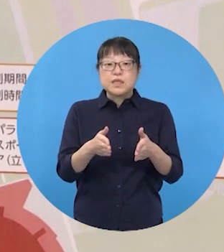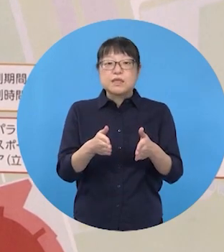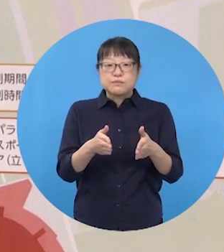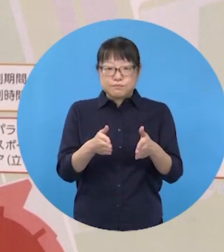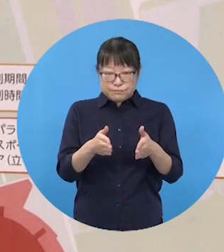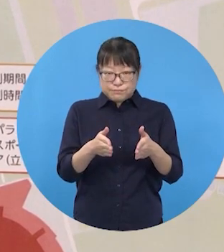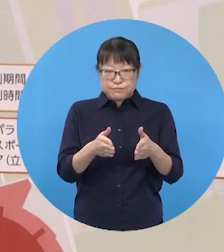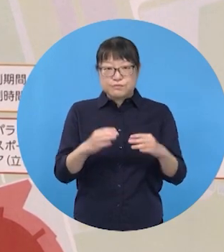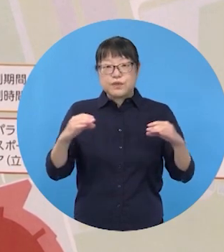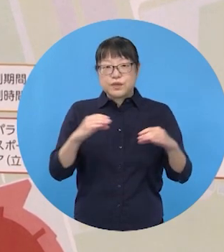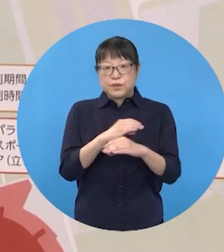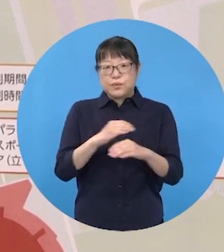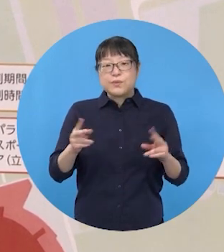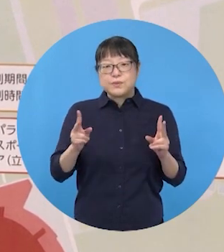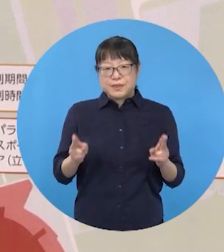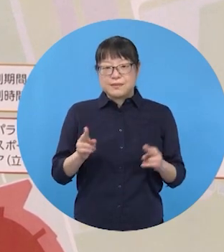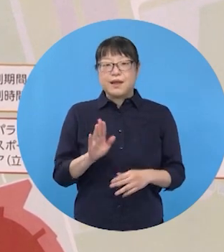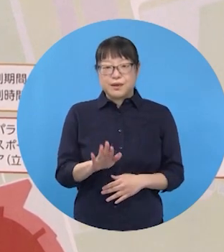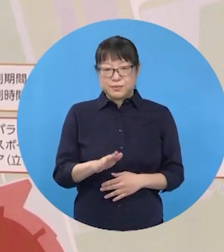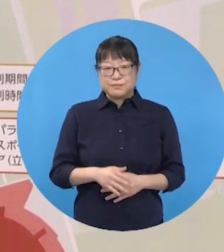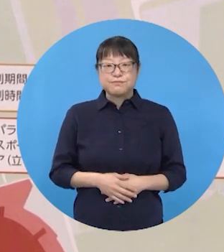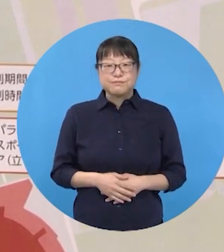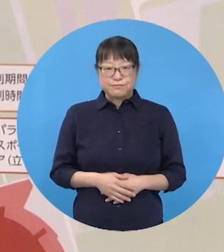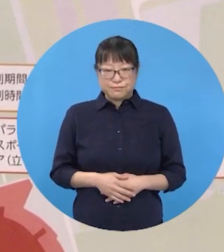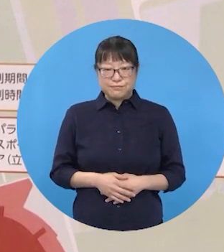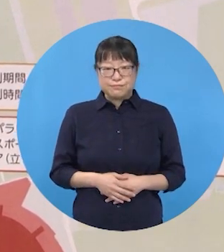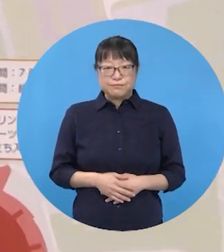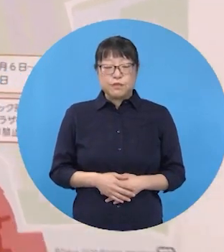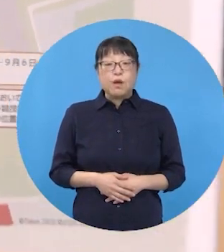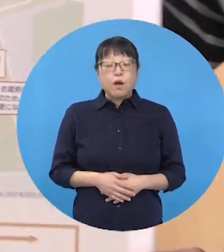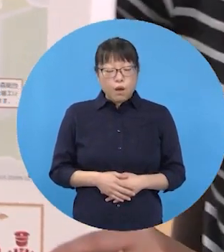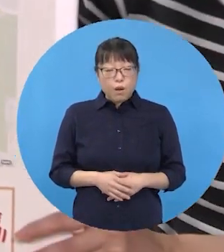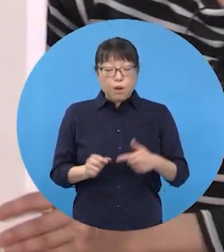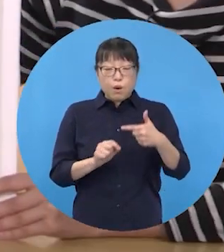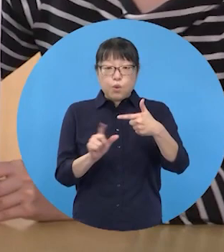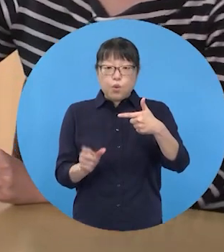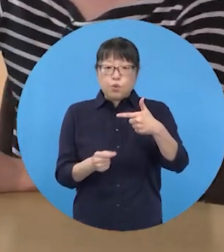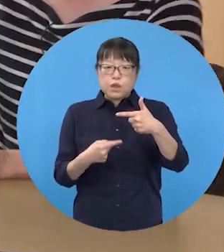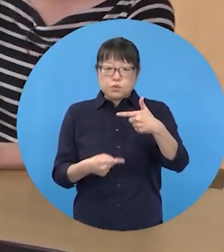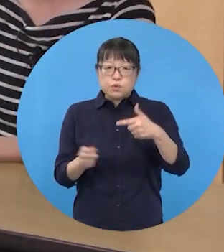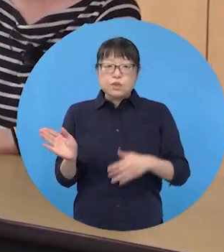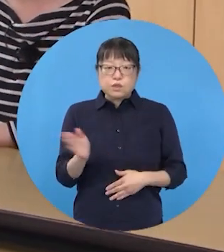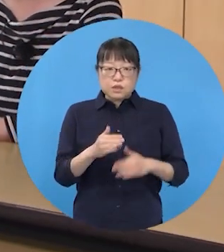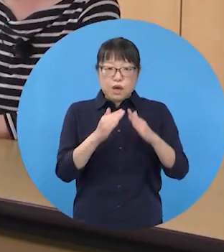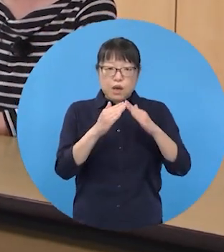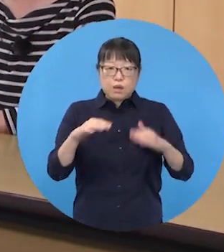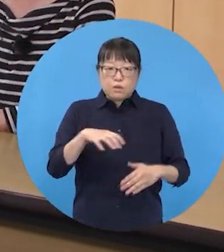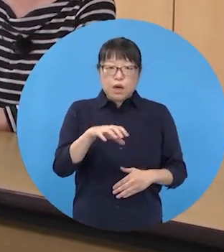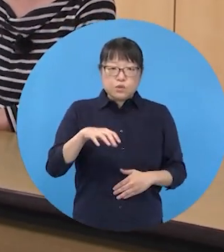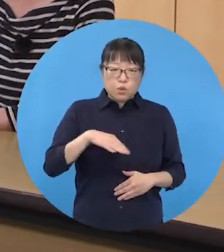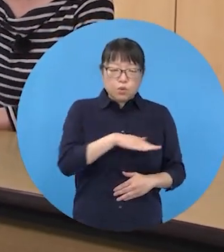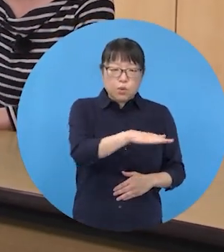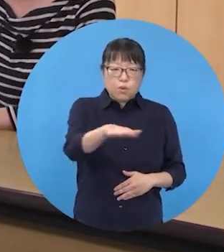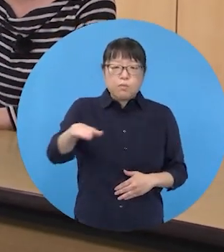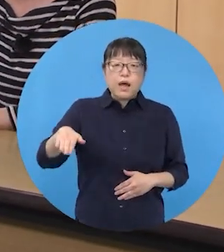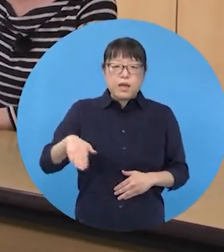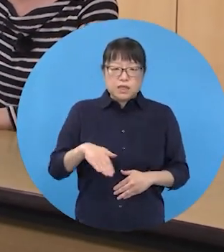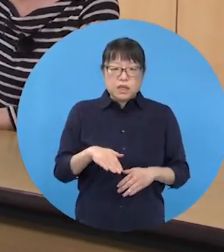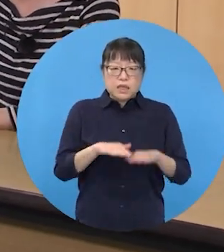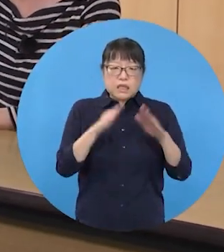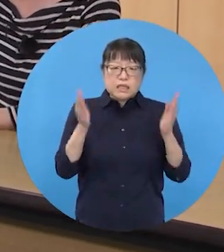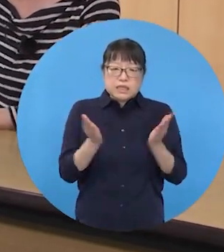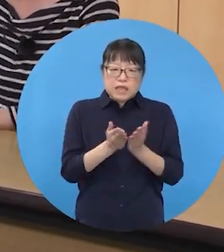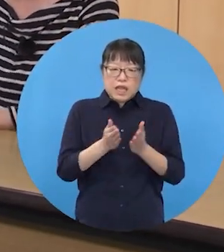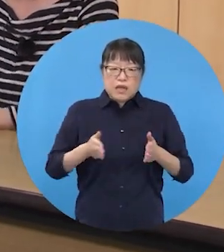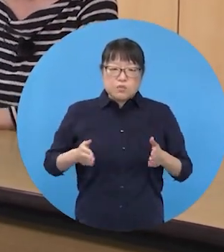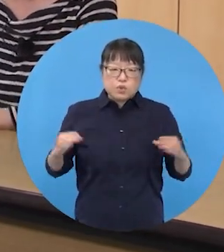こちらの道路が交通規制となります。 そうすると6月1日から会場周辺の道路で一斉に